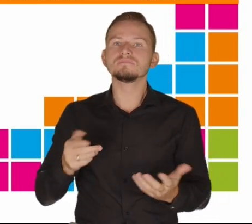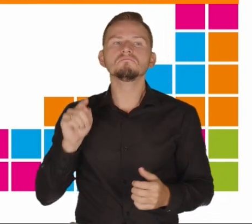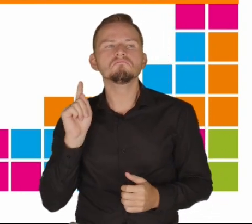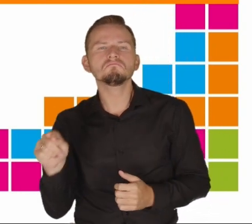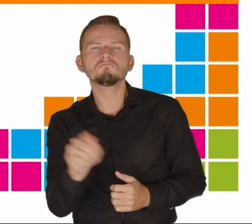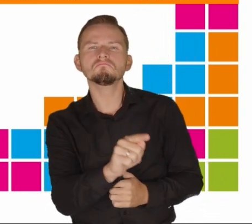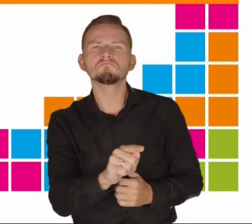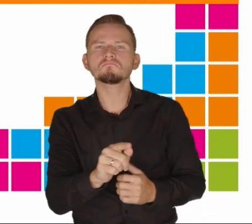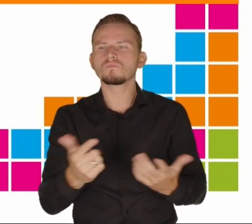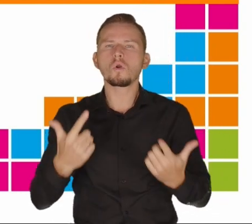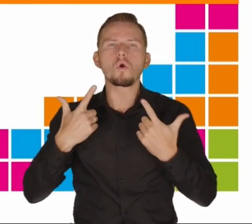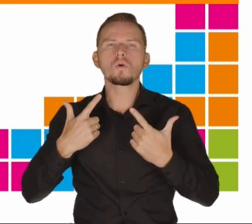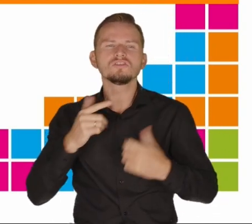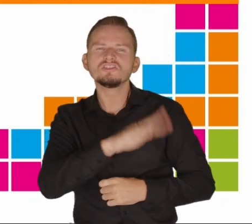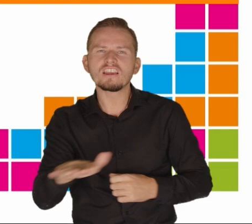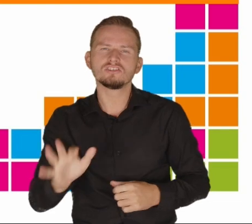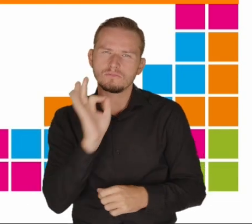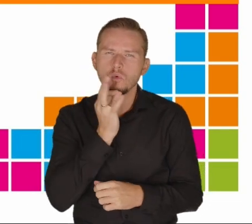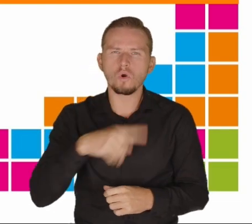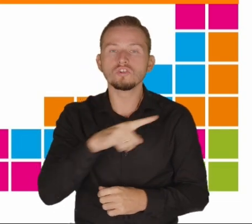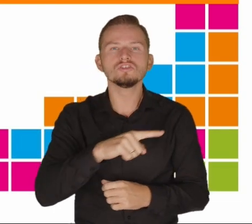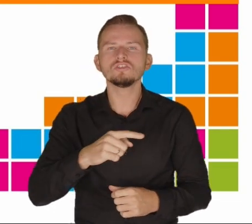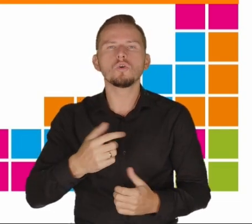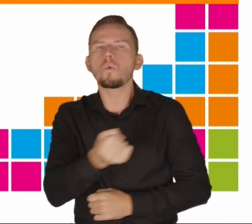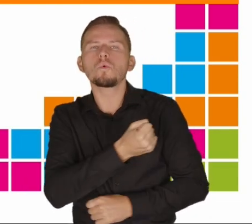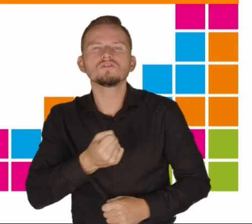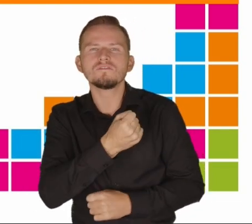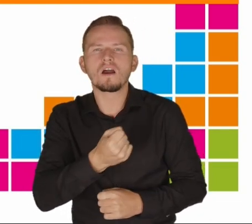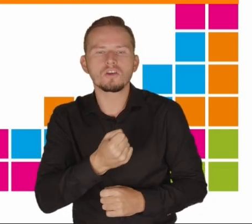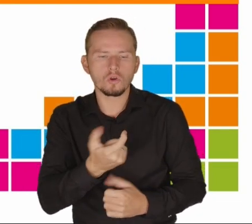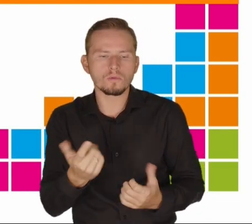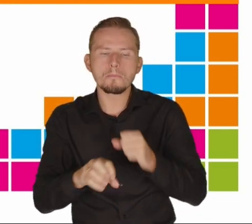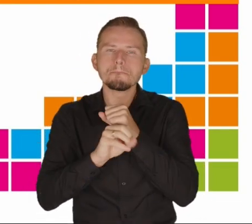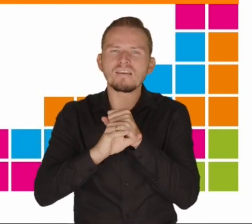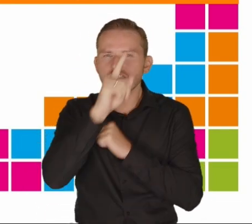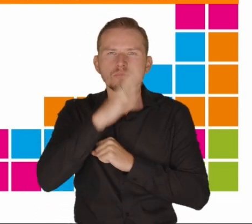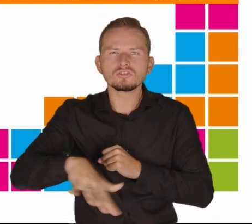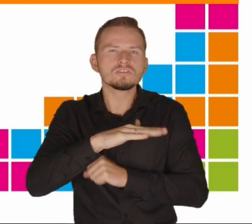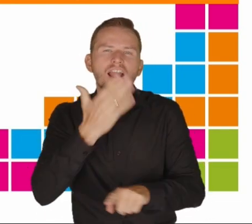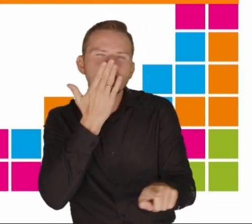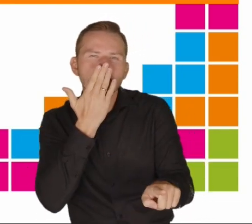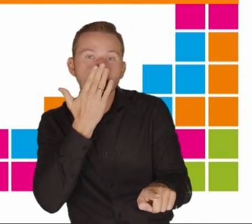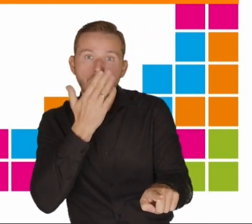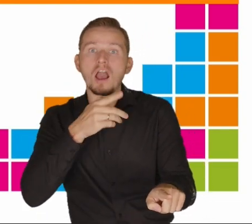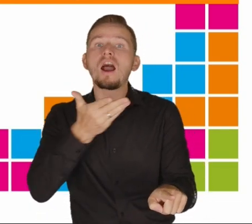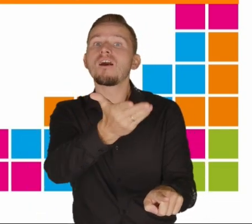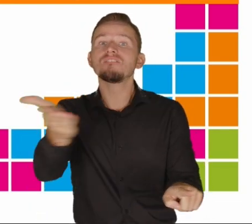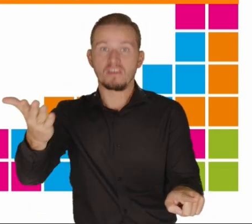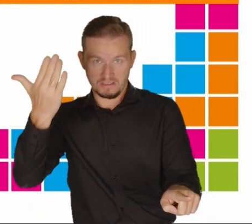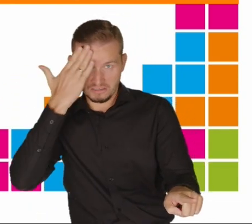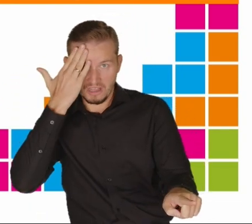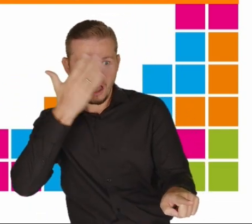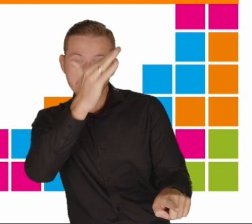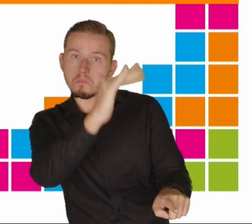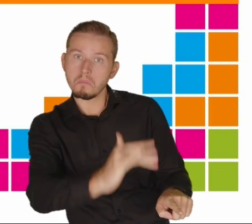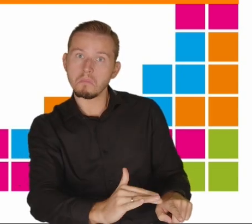korzystać nasze dzieci, nasi podopieczni. No i pytanie, ile z nich Państwo znacie? O